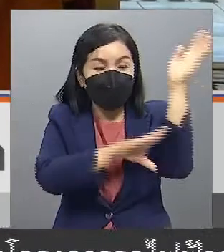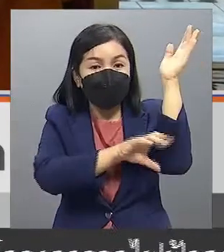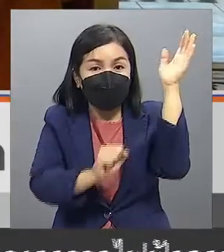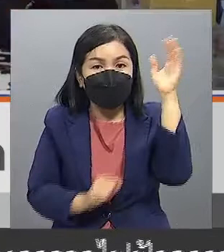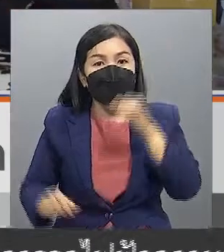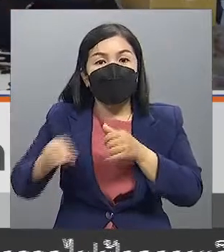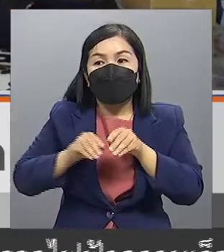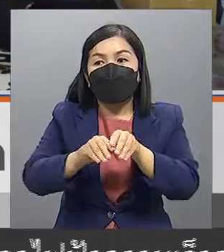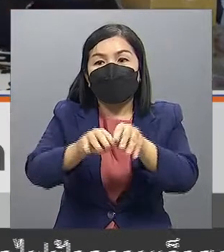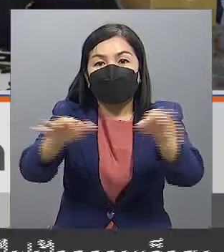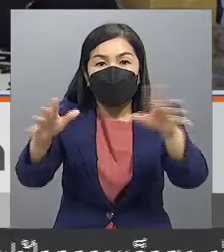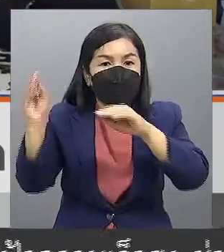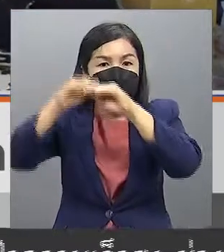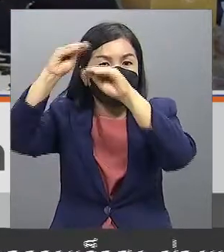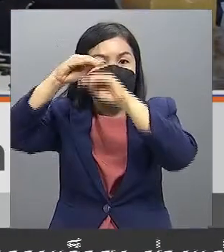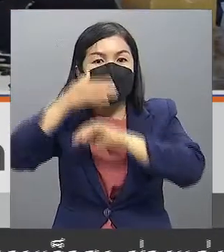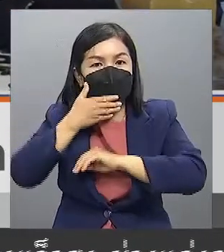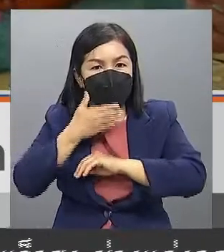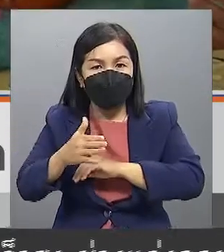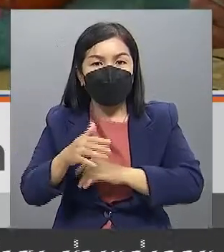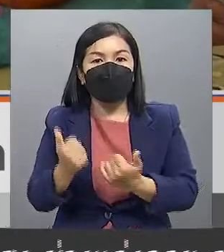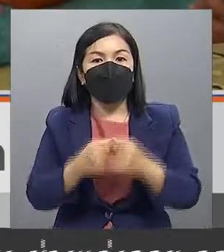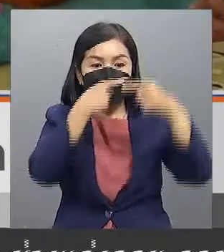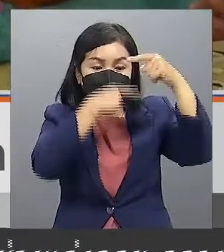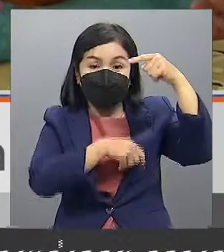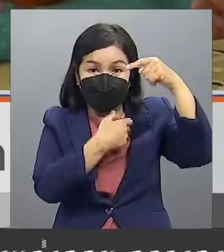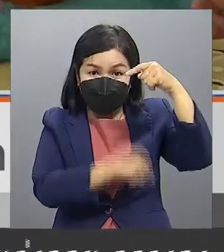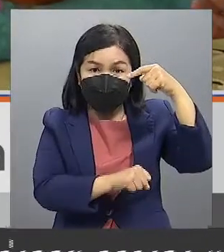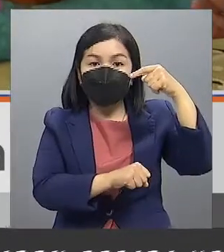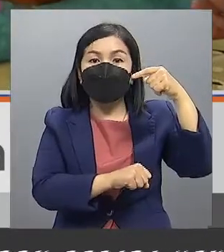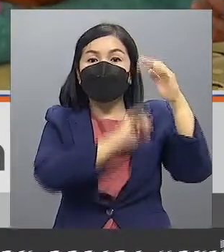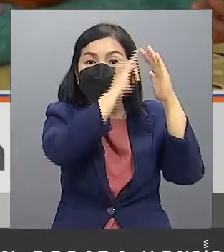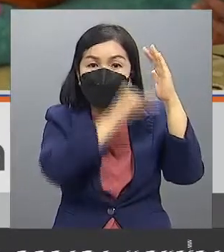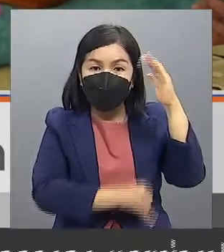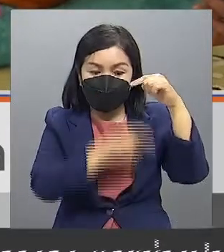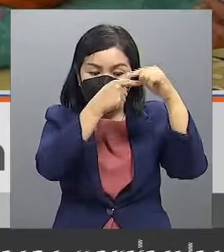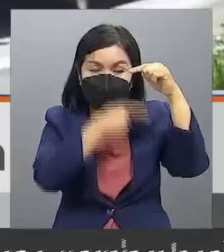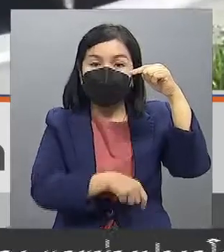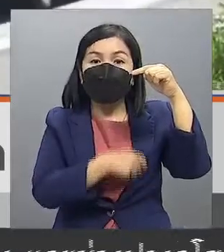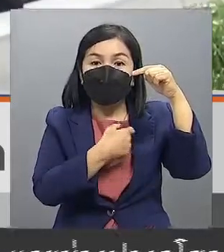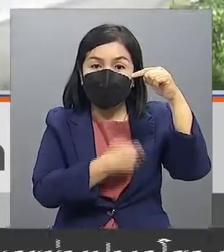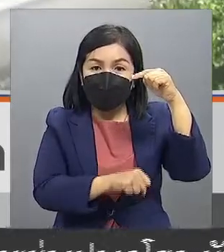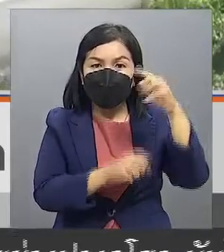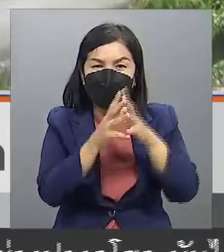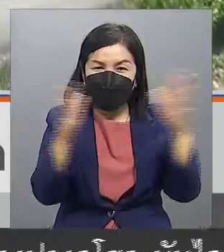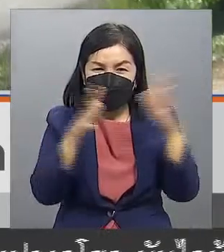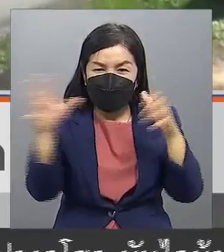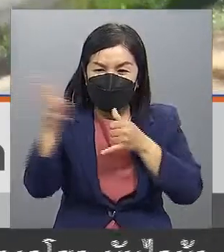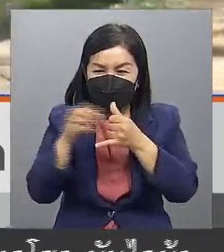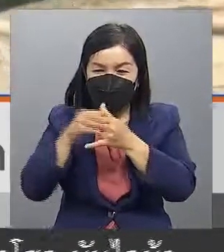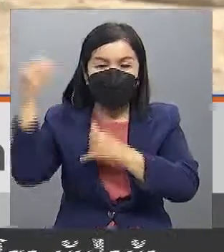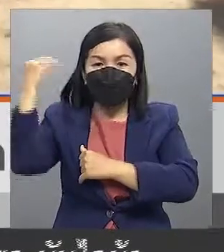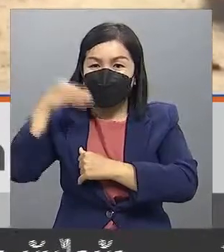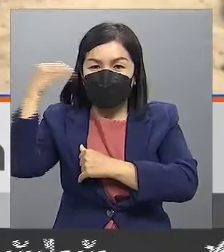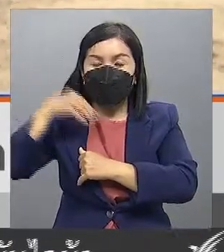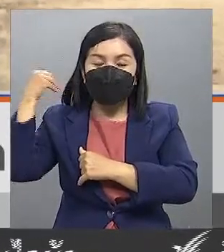และ1ติด1ใน10จังหวัดของ1ใน10อันดับของจังหวัดที่พบผู้ติดเชื้อใหม่ของแต่ละวันล่